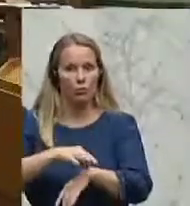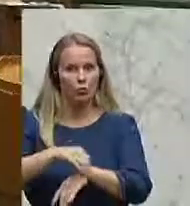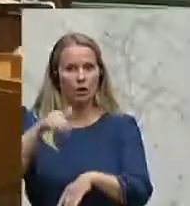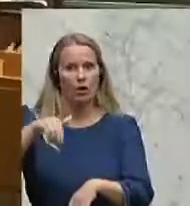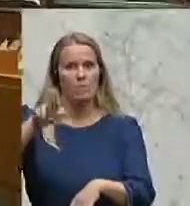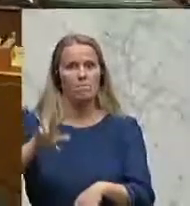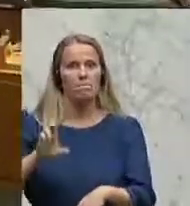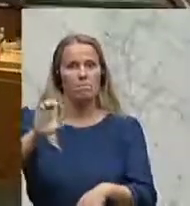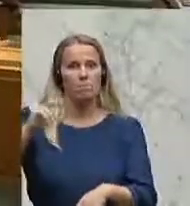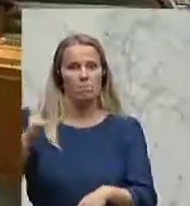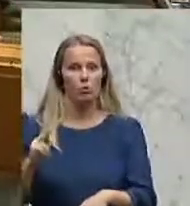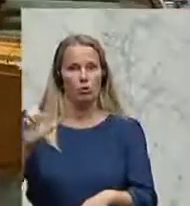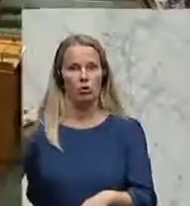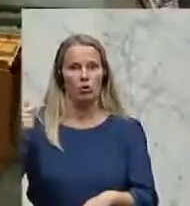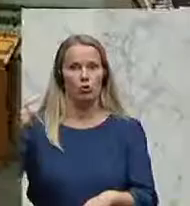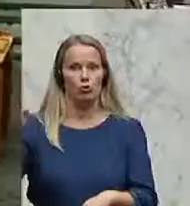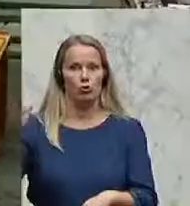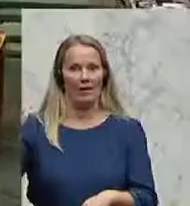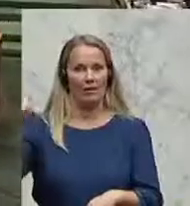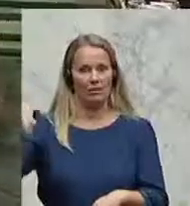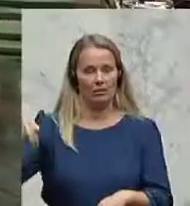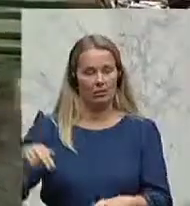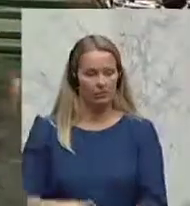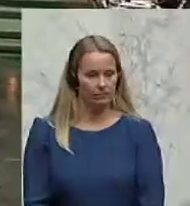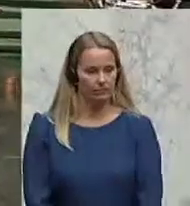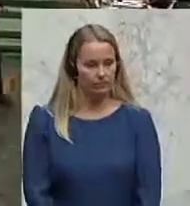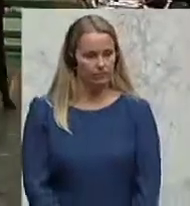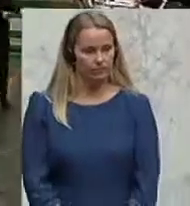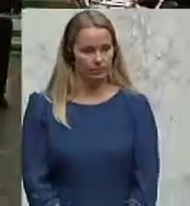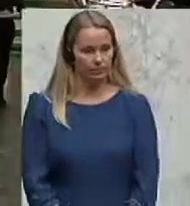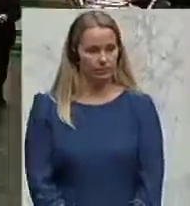Strukturreform bedarf. Die Gesundheitsakte Elga sei nach wie vor eine Baustelle.